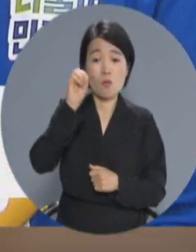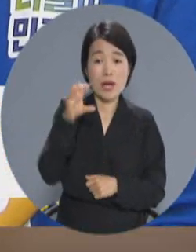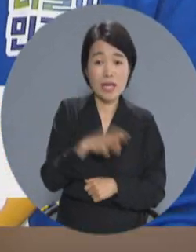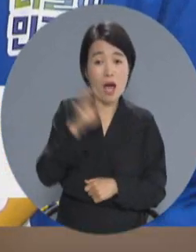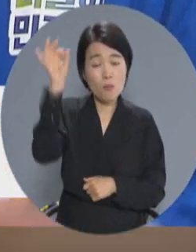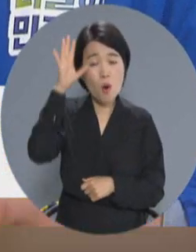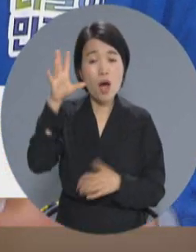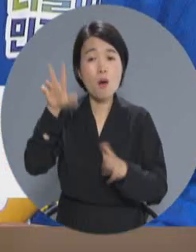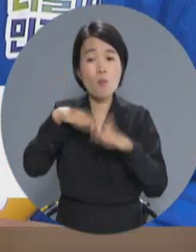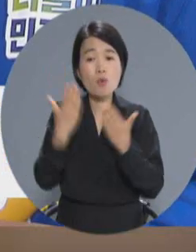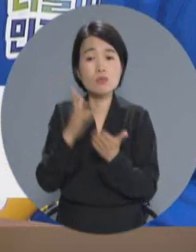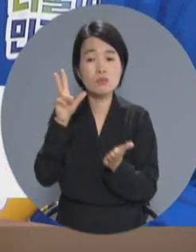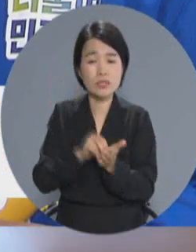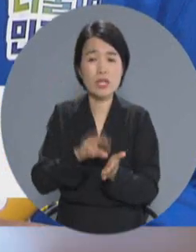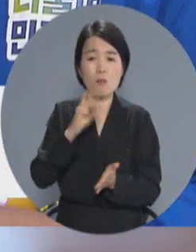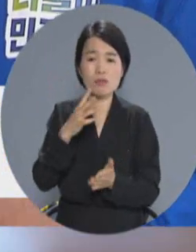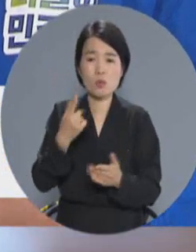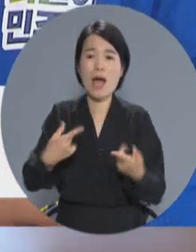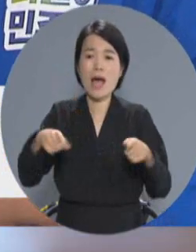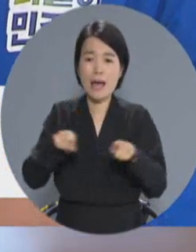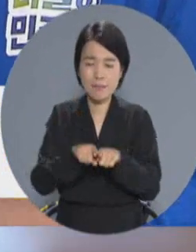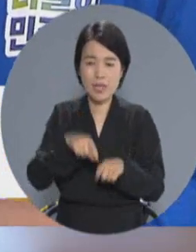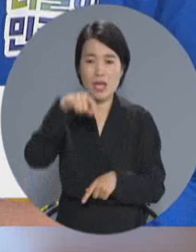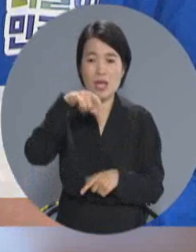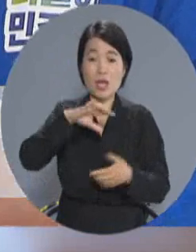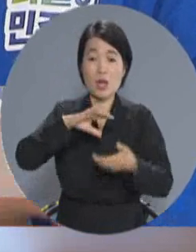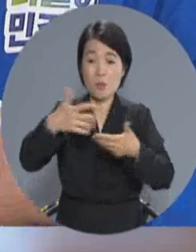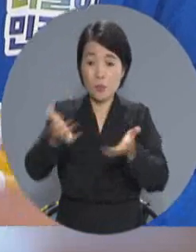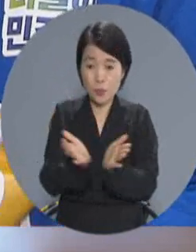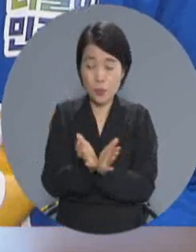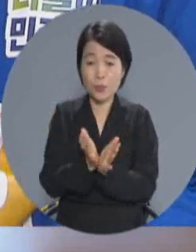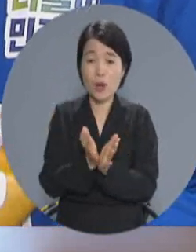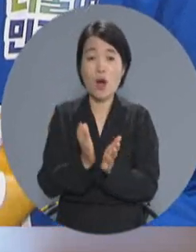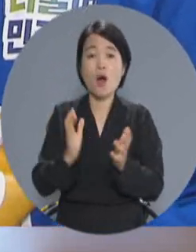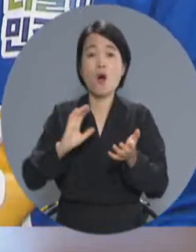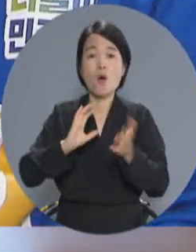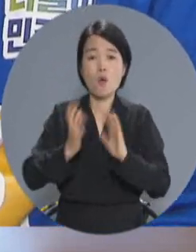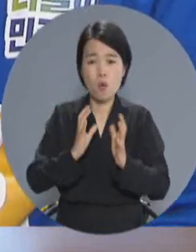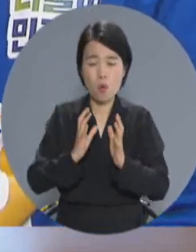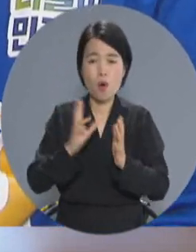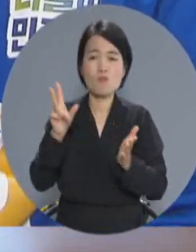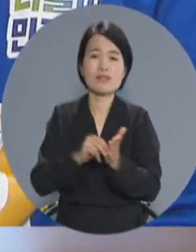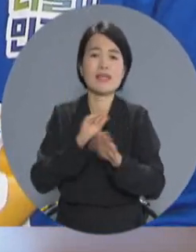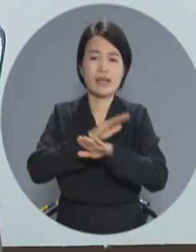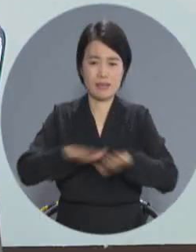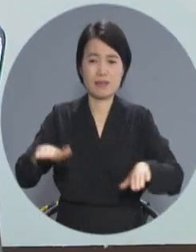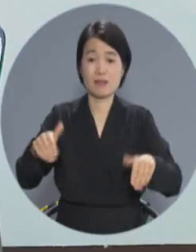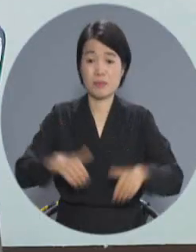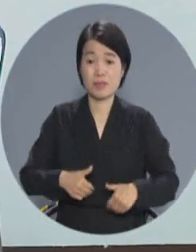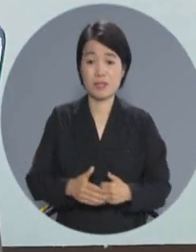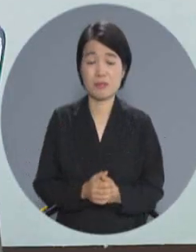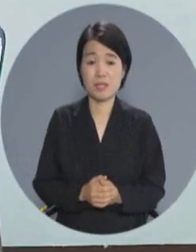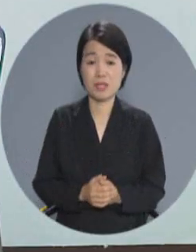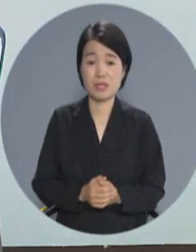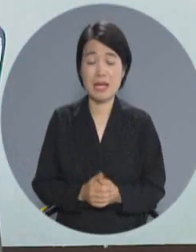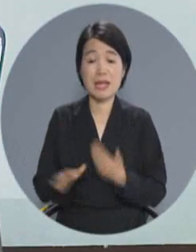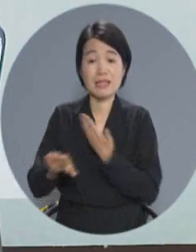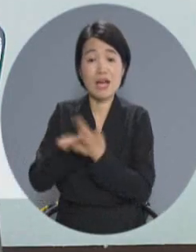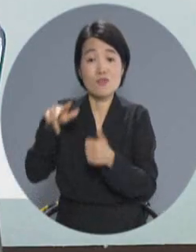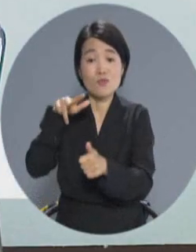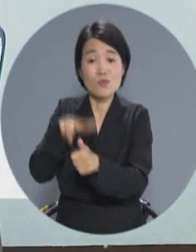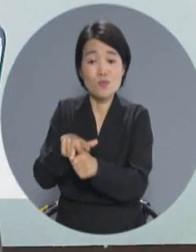문제는 보습과 함께 해야 될 문제는 여기서 결정하고 여기서 의논해야 되나 그렇게 생각합니다 상대 후보